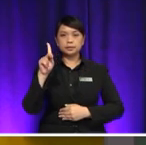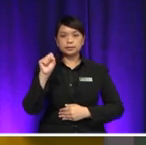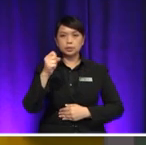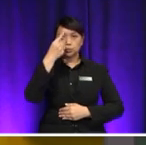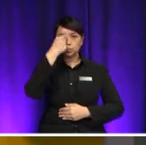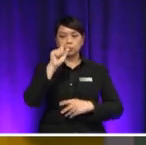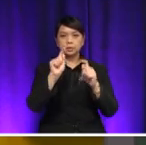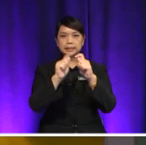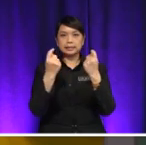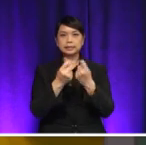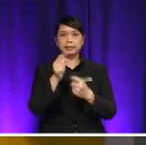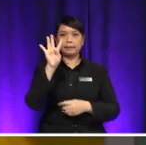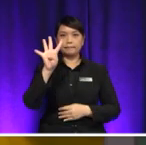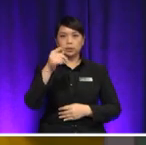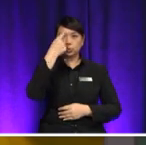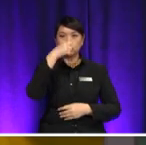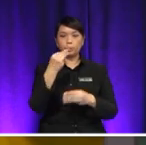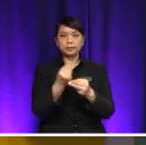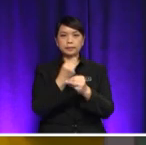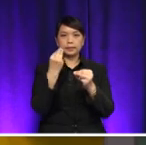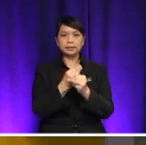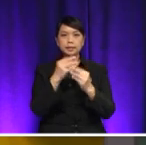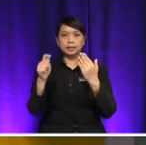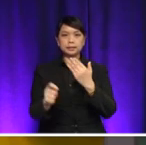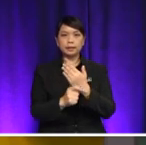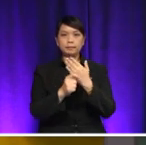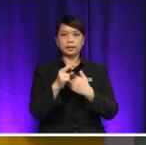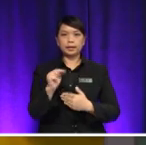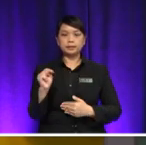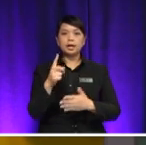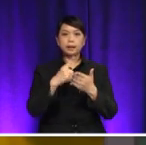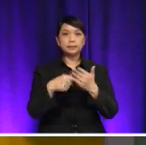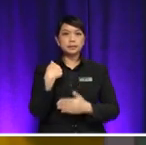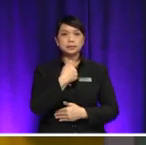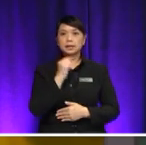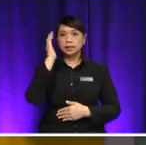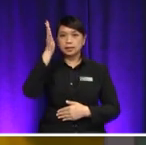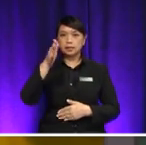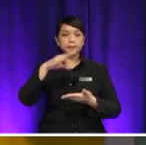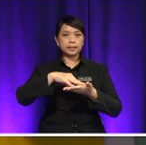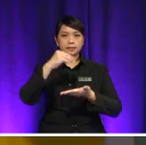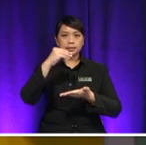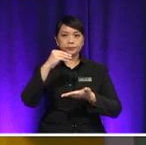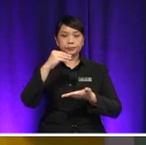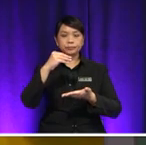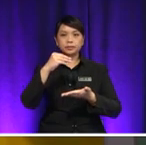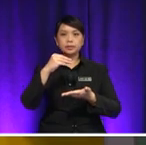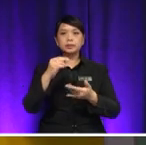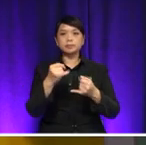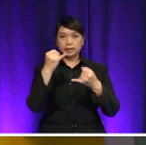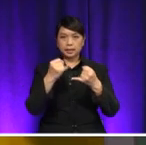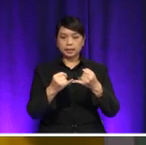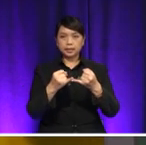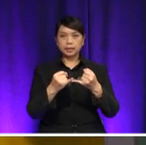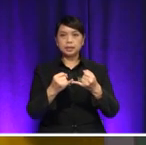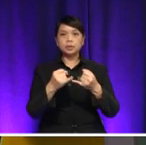dalam subjek matte tambahan oke apa yang kita akan belajar pada hari ini di akhir sesi pada